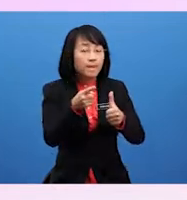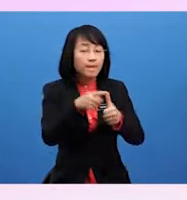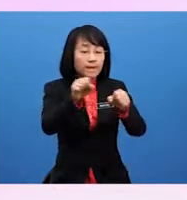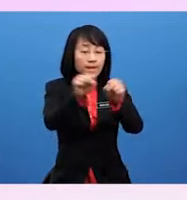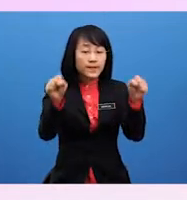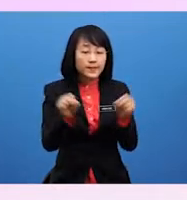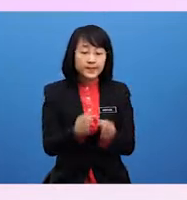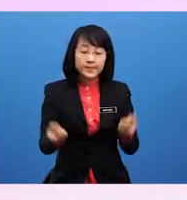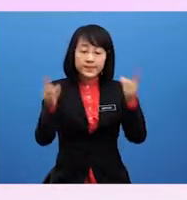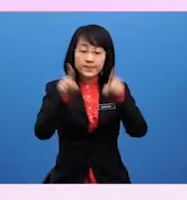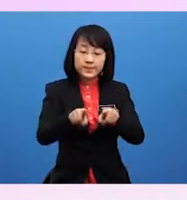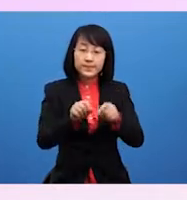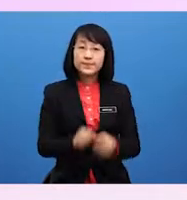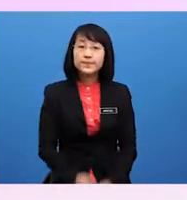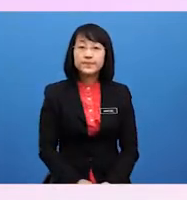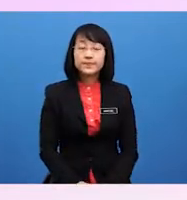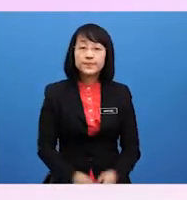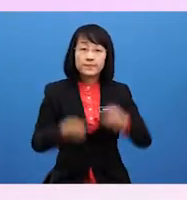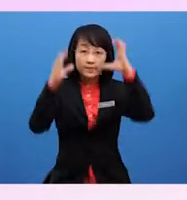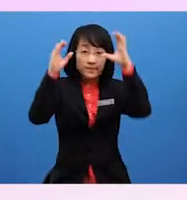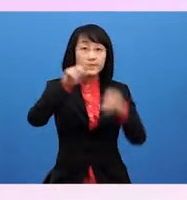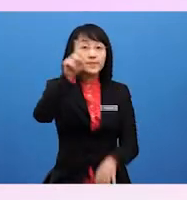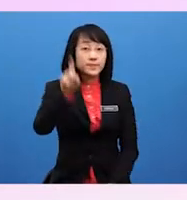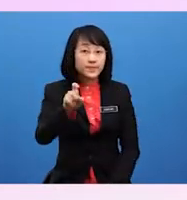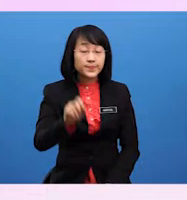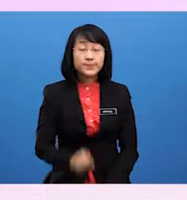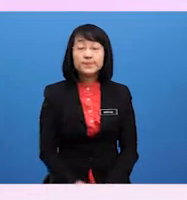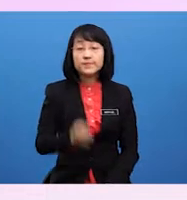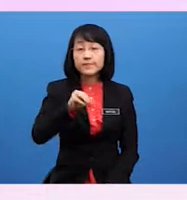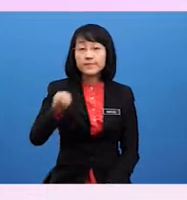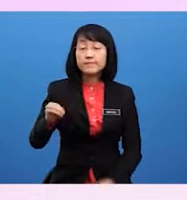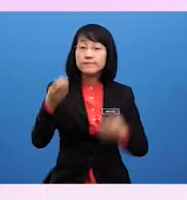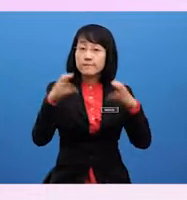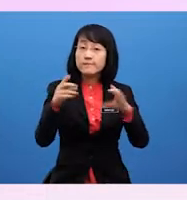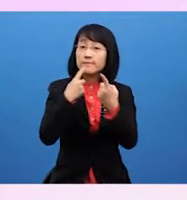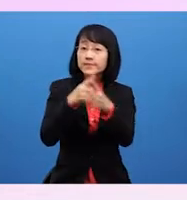yang berlaku. Cikgu tanya dan murid-murid cuba jawab